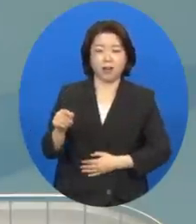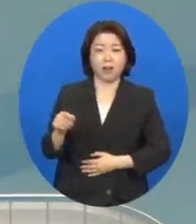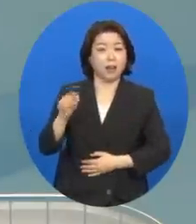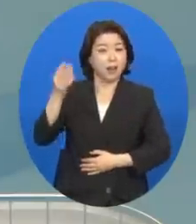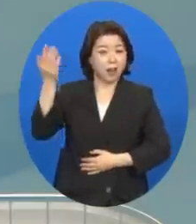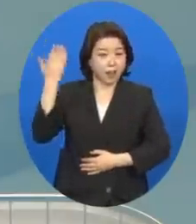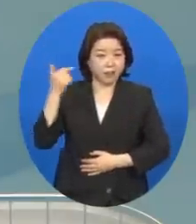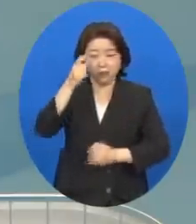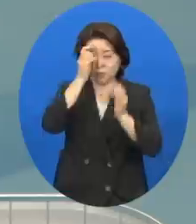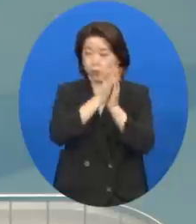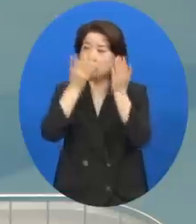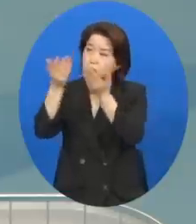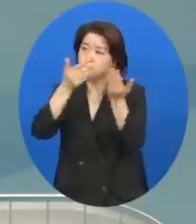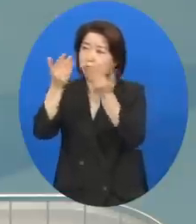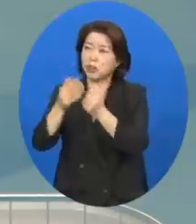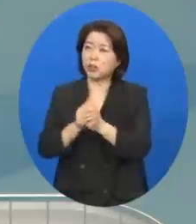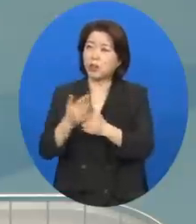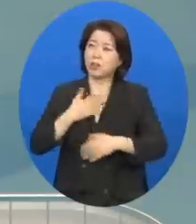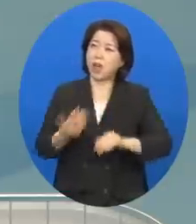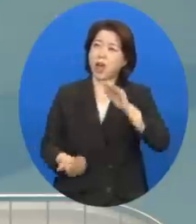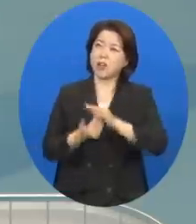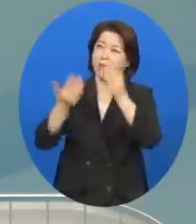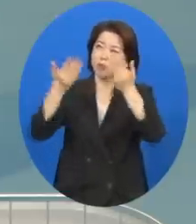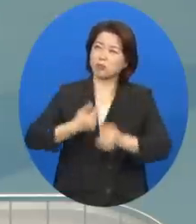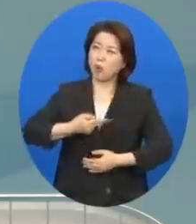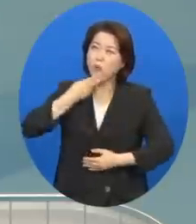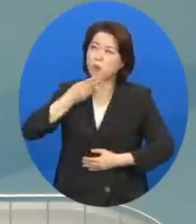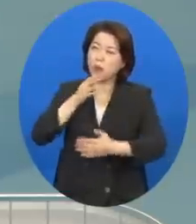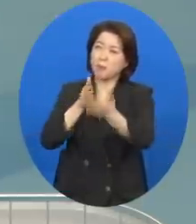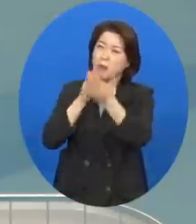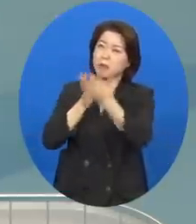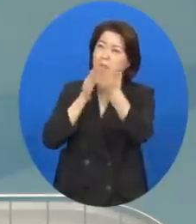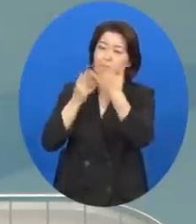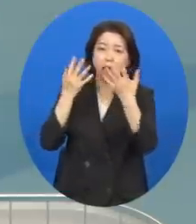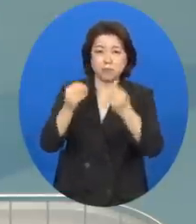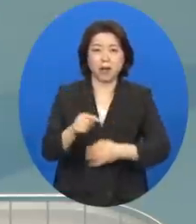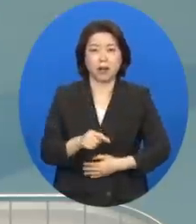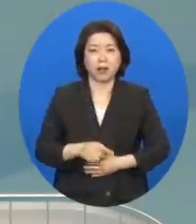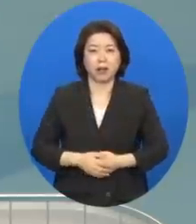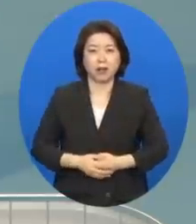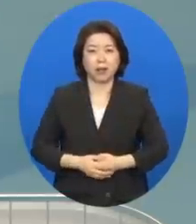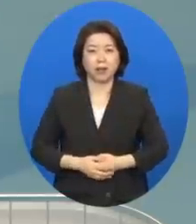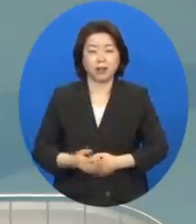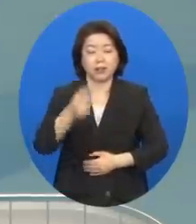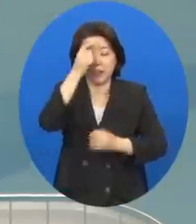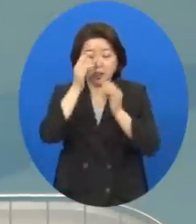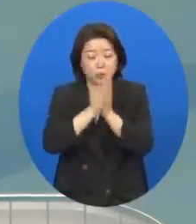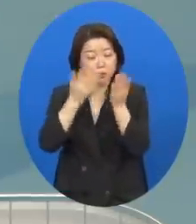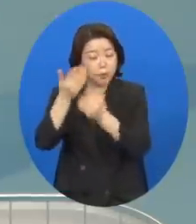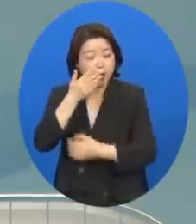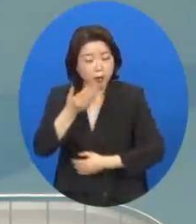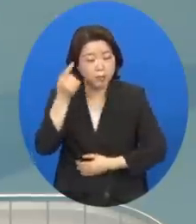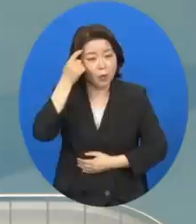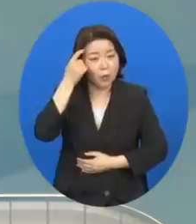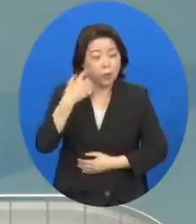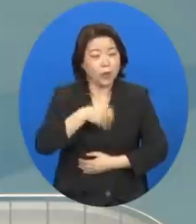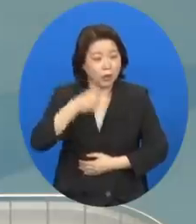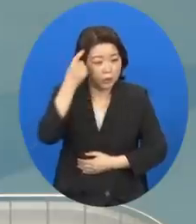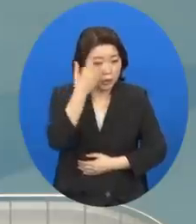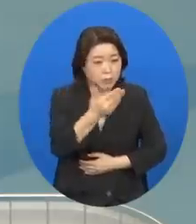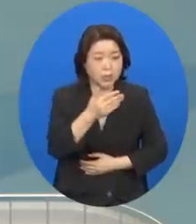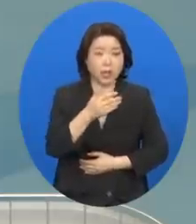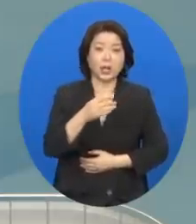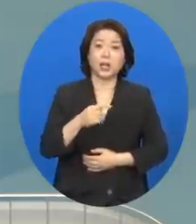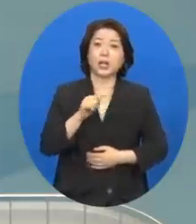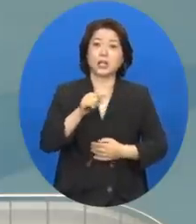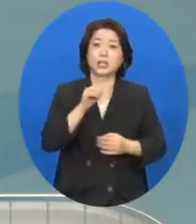그동안에 기도했는데 이루어지지 않은 게 너무 많았어요. 그런데 기도할 수 있는데 왜 걱정하십니까? 그게 전혀